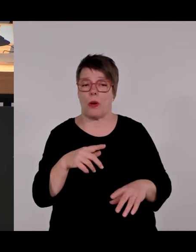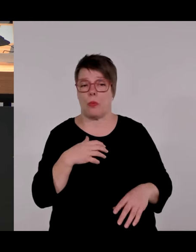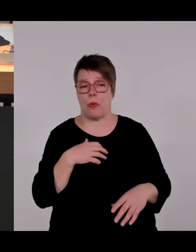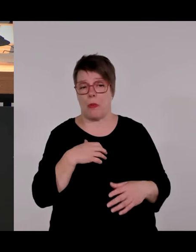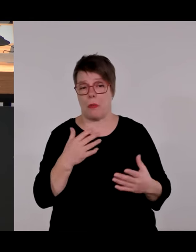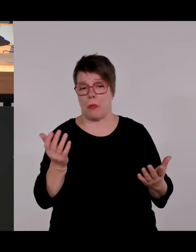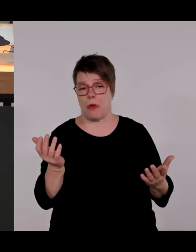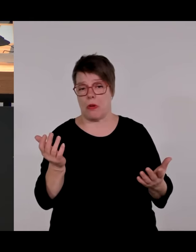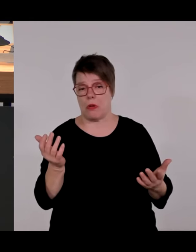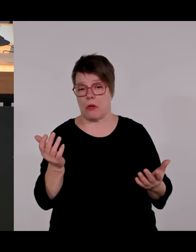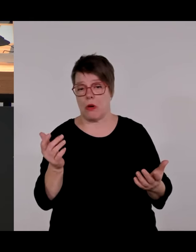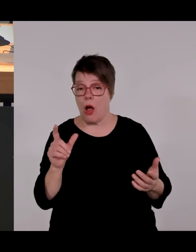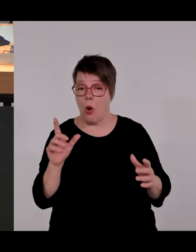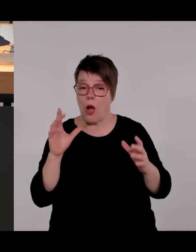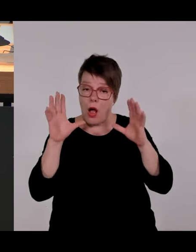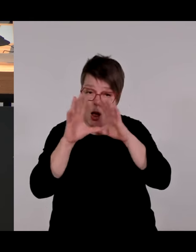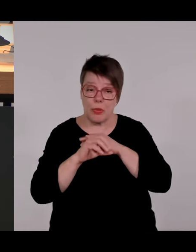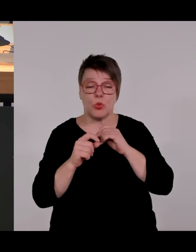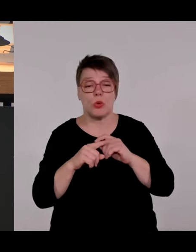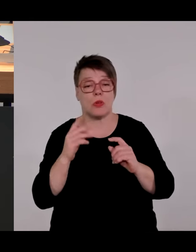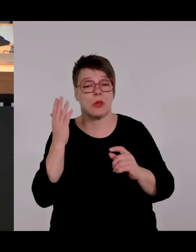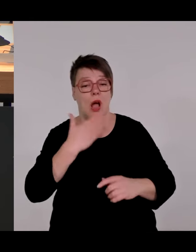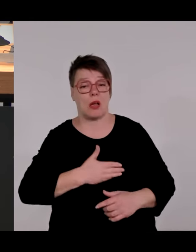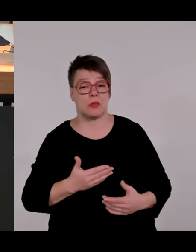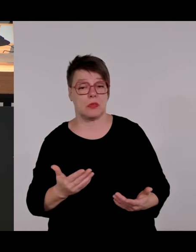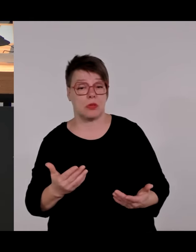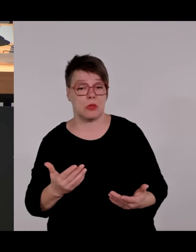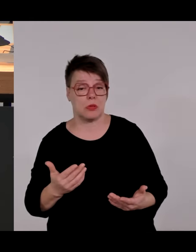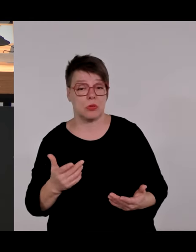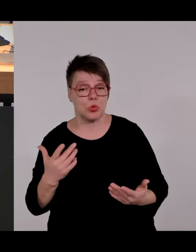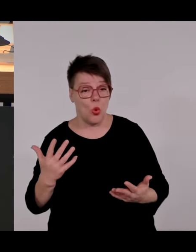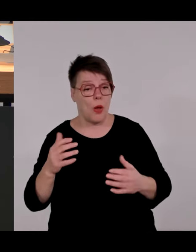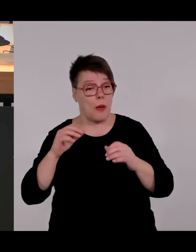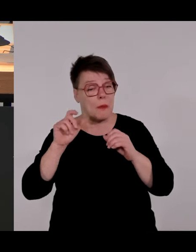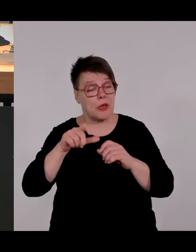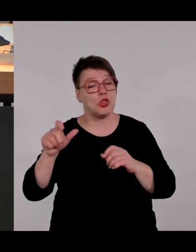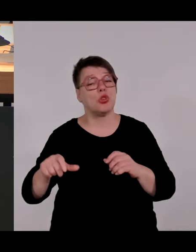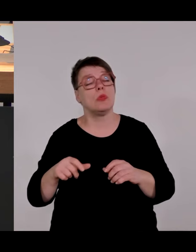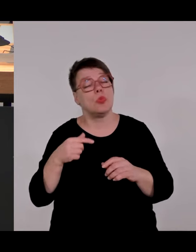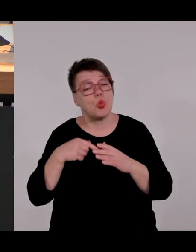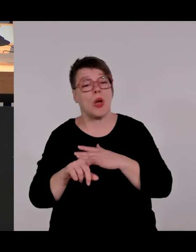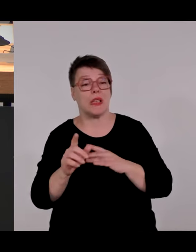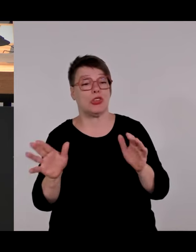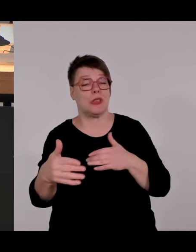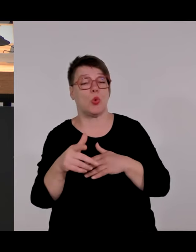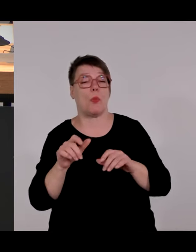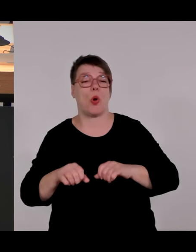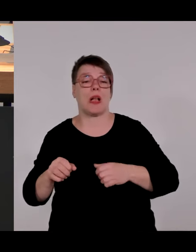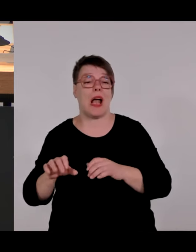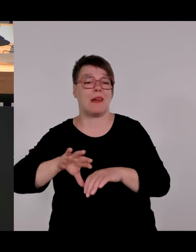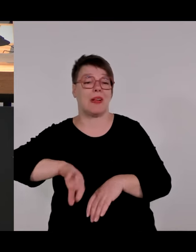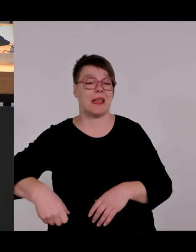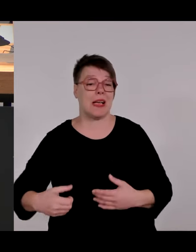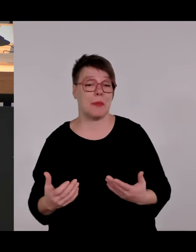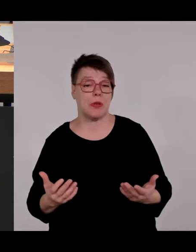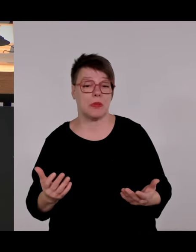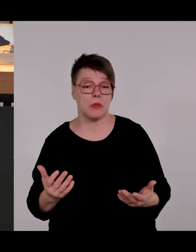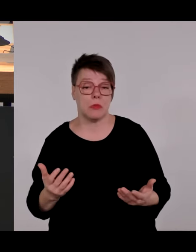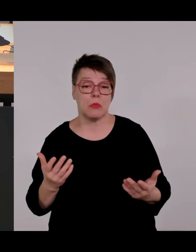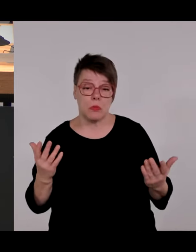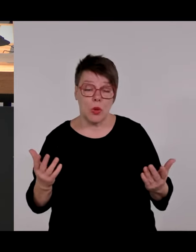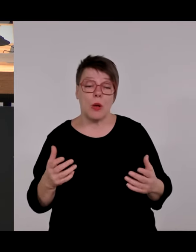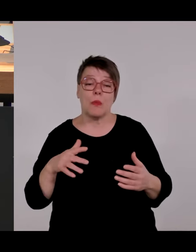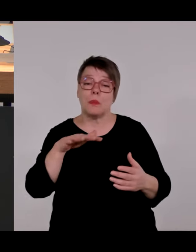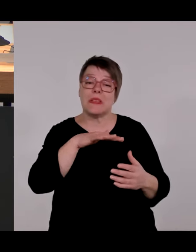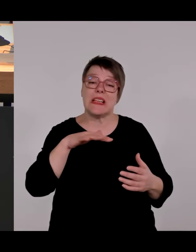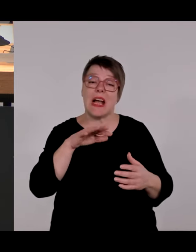die Zuständigkeit an, die ganz klar bei dem Bezirk liegt. Der Bezirk will ja zusammenarbeiten. Das ist auch eine Falschbearbeitung. Die wollen seit langem zusammenarbeiten